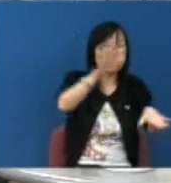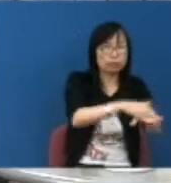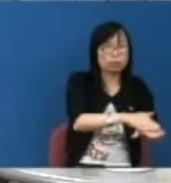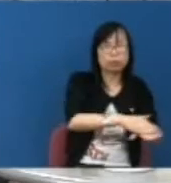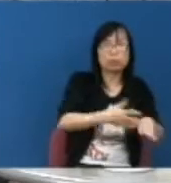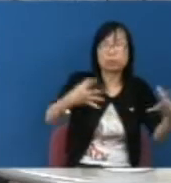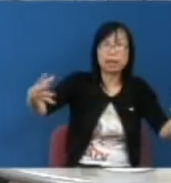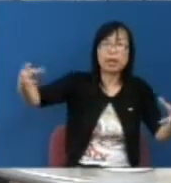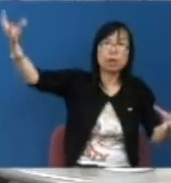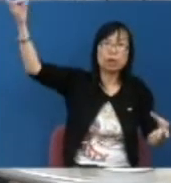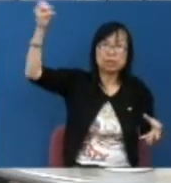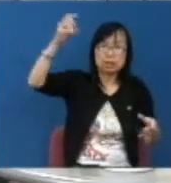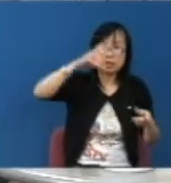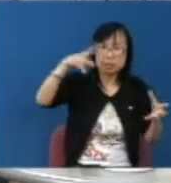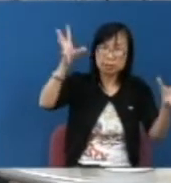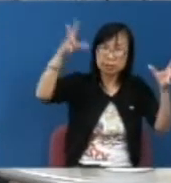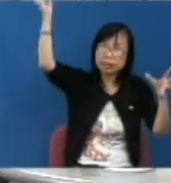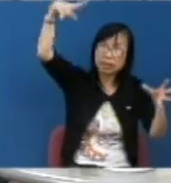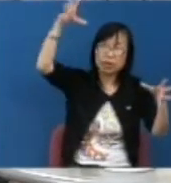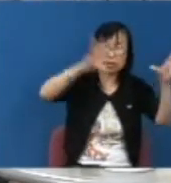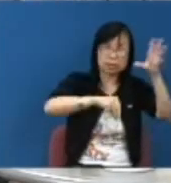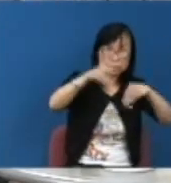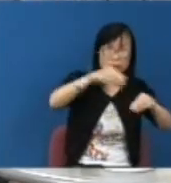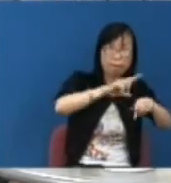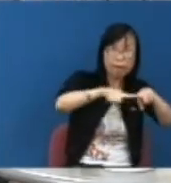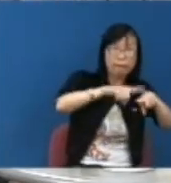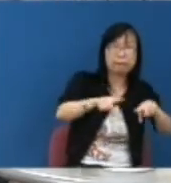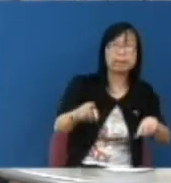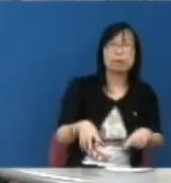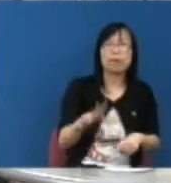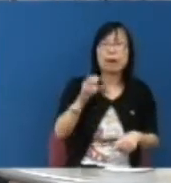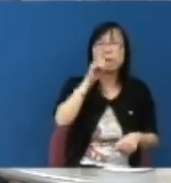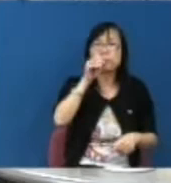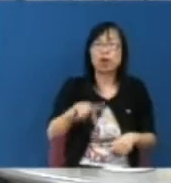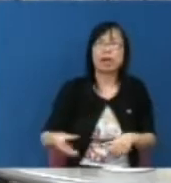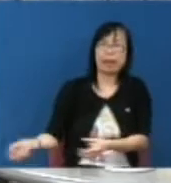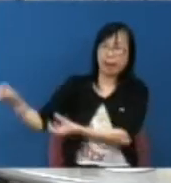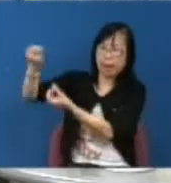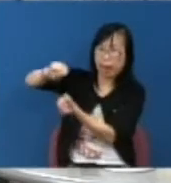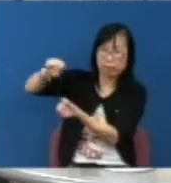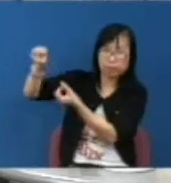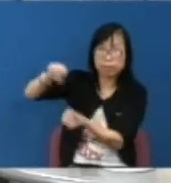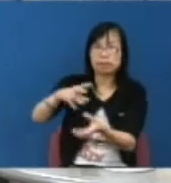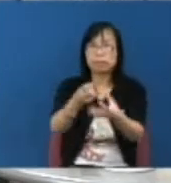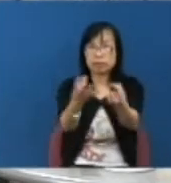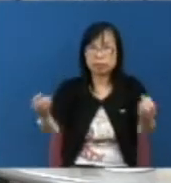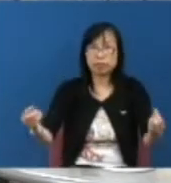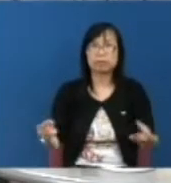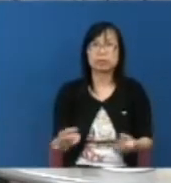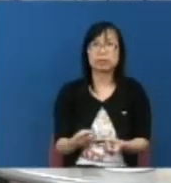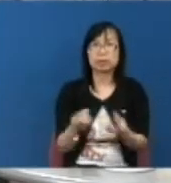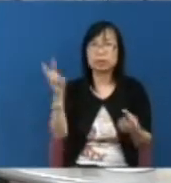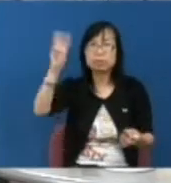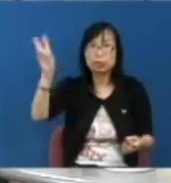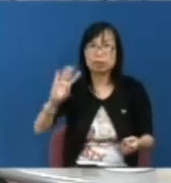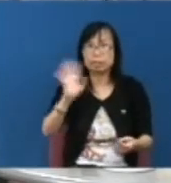嘅太陽能收集板喺度啦。但我頭先我所講嗰個咧，係純粹係淋花，因為淋花需要用嗰個水量咧。就